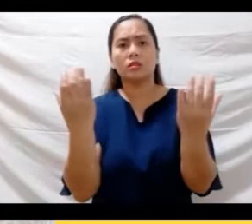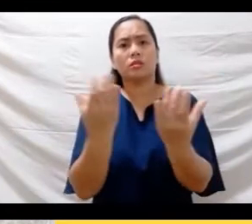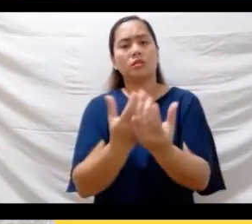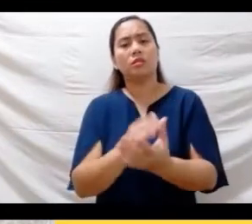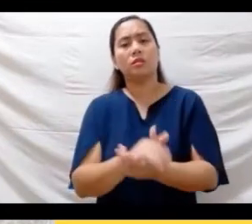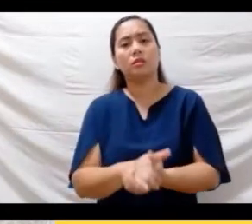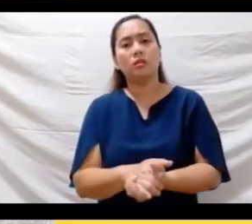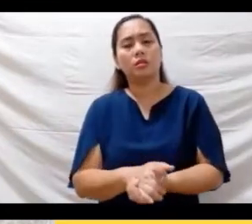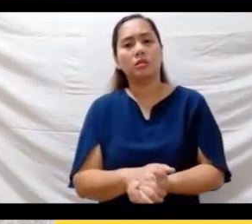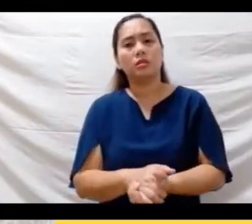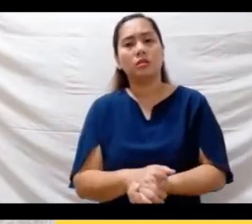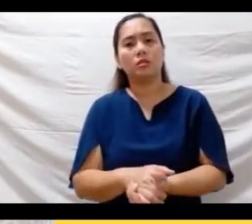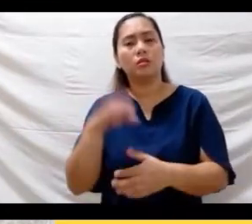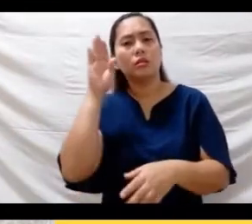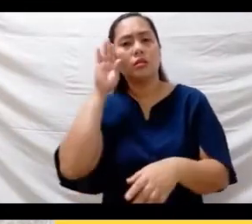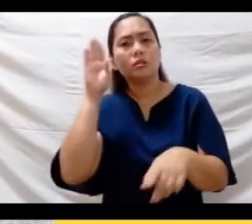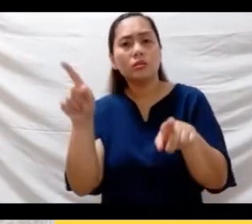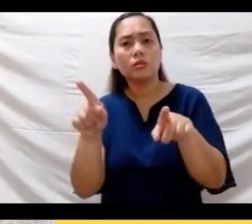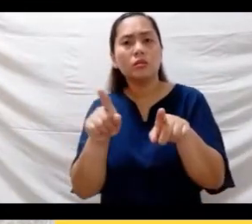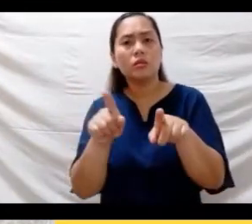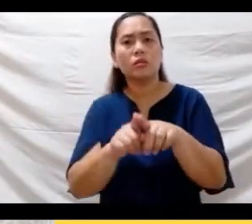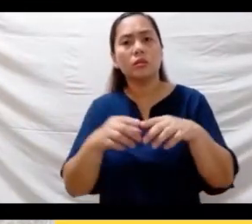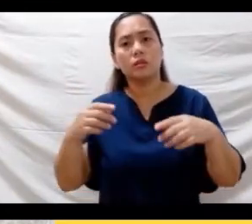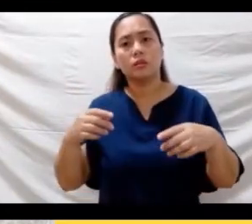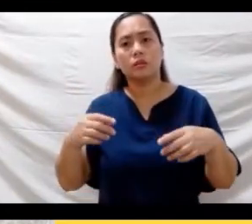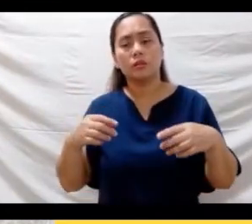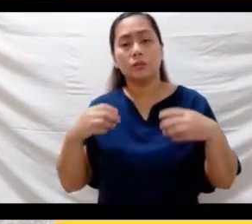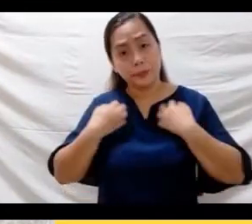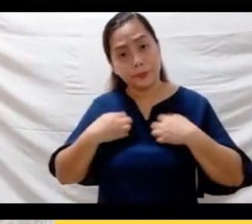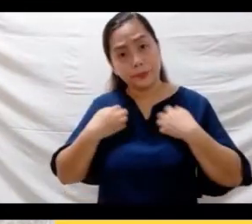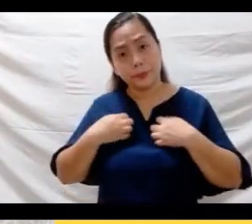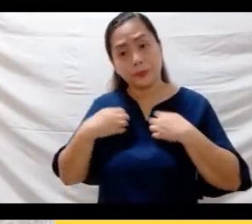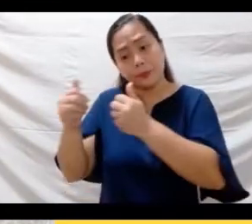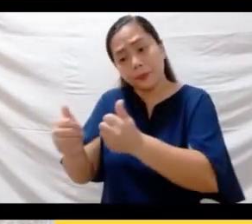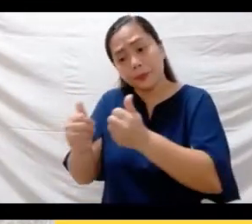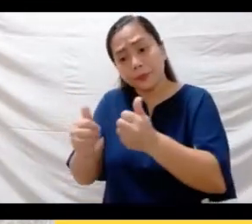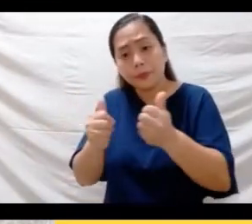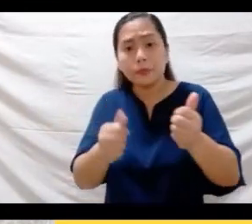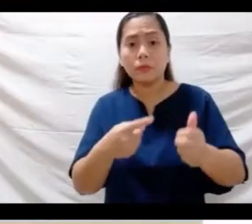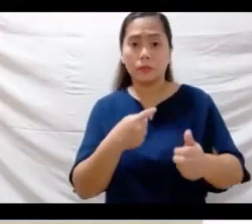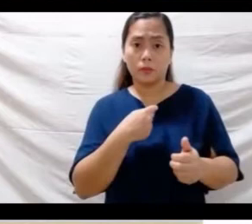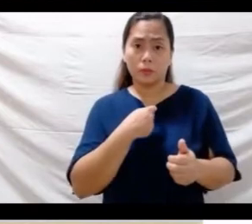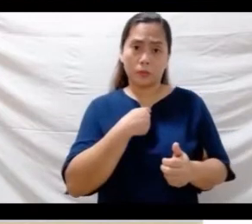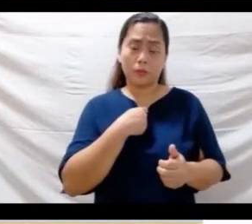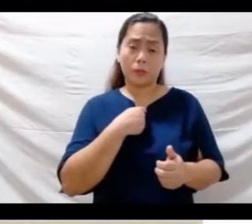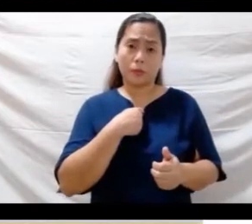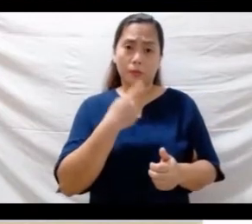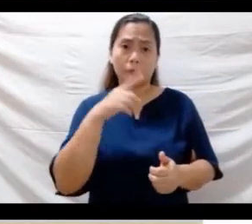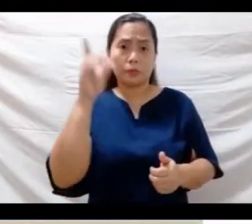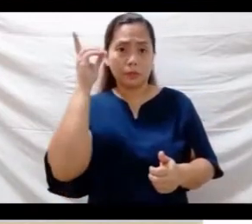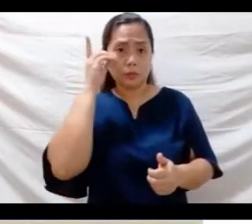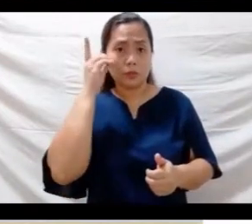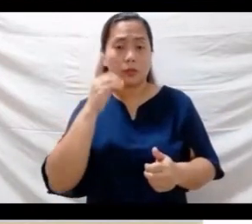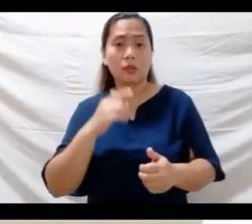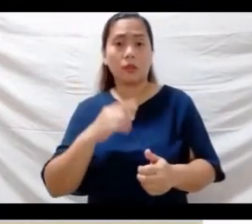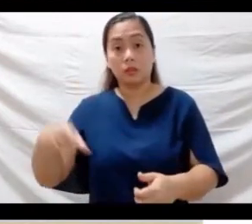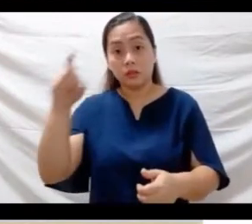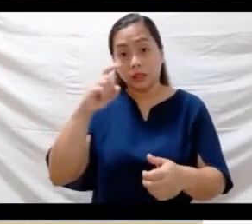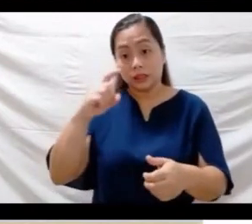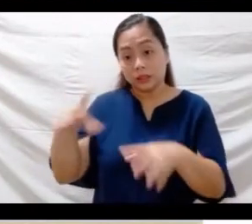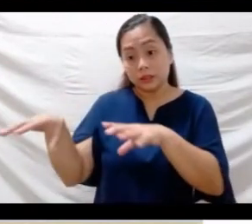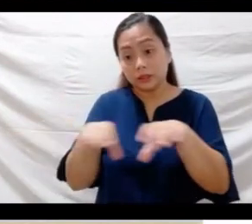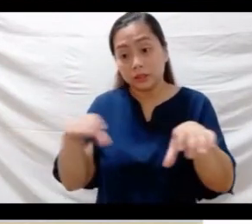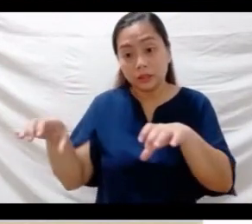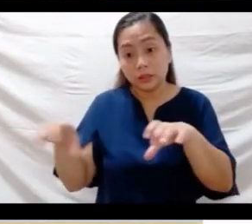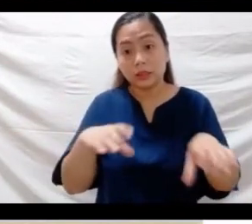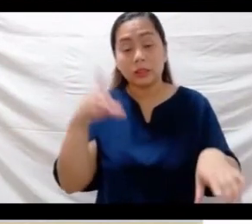Kuya, maliligo at mag-aayos na po ako. Ang sagot ni Dino. Mabilis na kumilos si Dino,